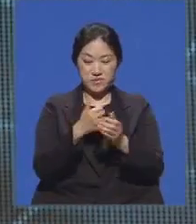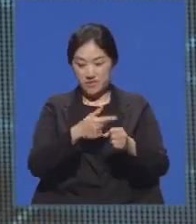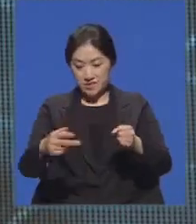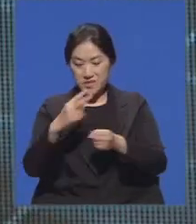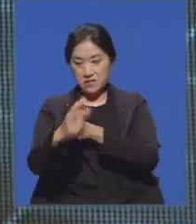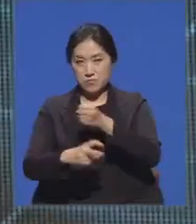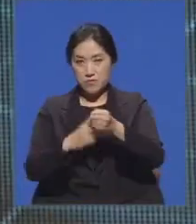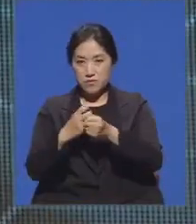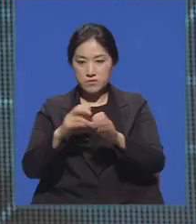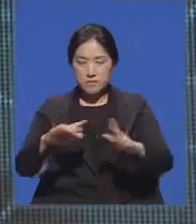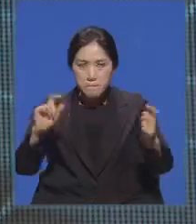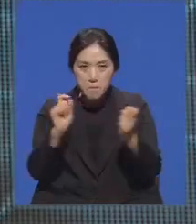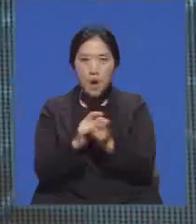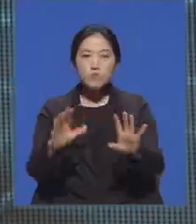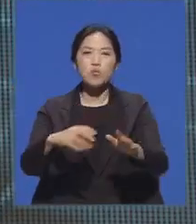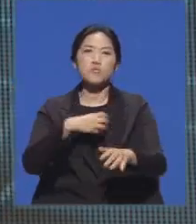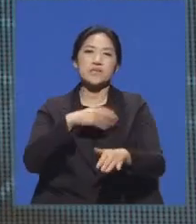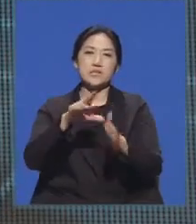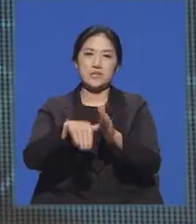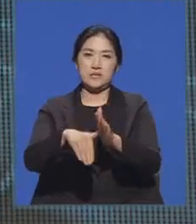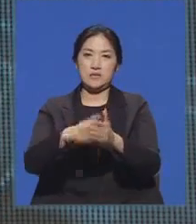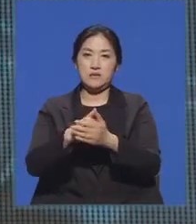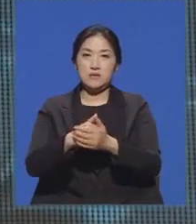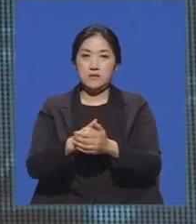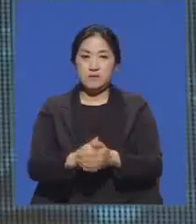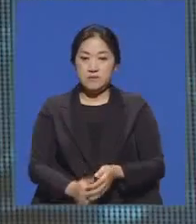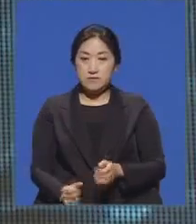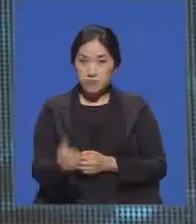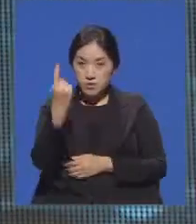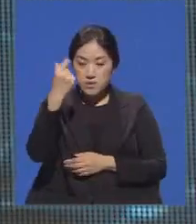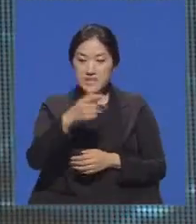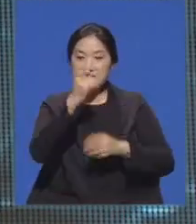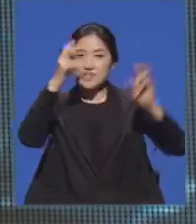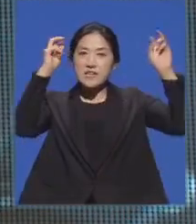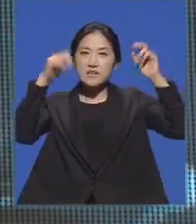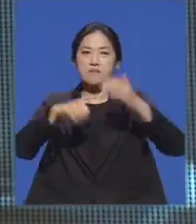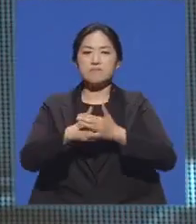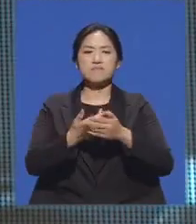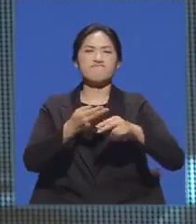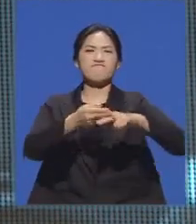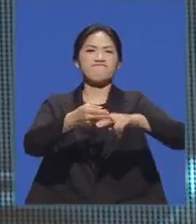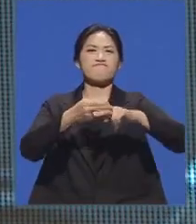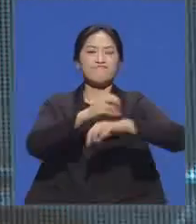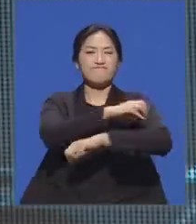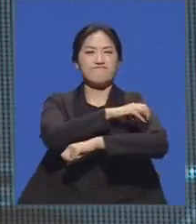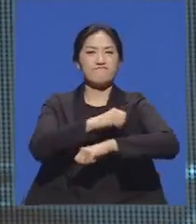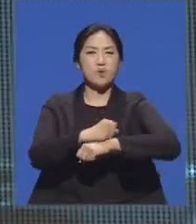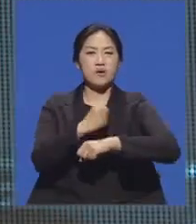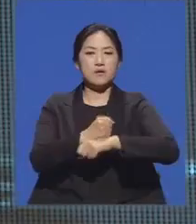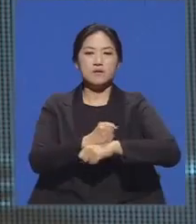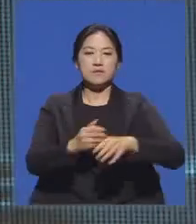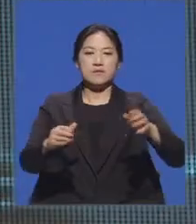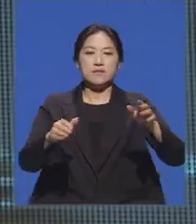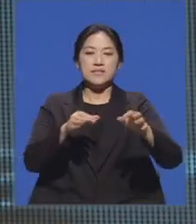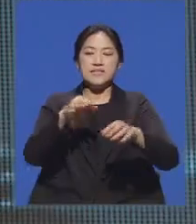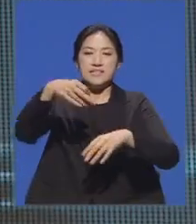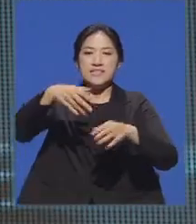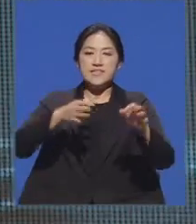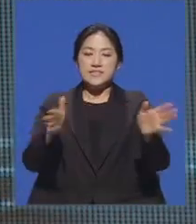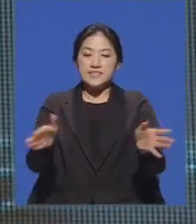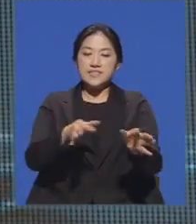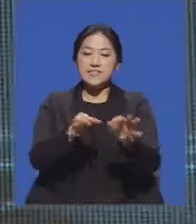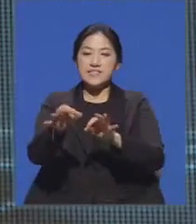못지않은 그런 위기를 맞고 있습니다. 그렇게 된 것은 재벌 대기업이 지배하는 잘못된 시장 경제에서